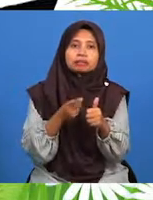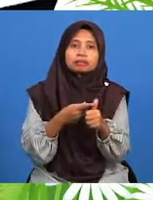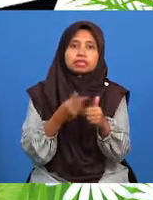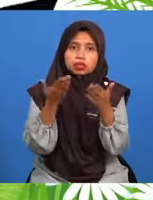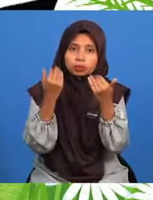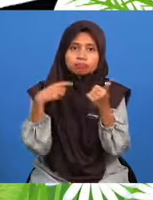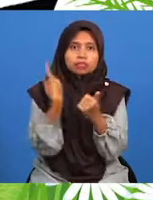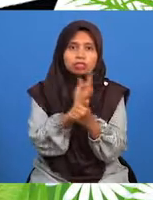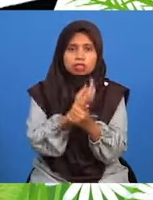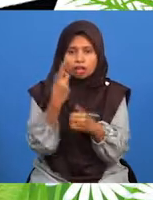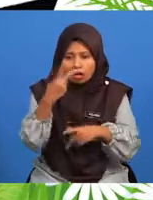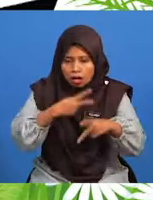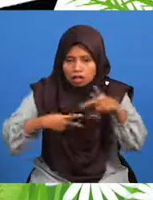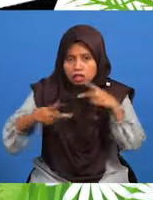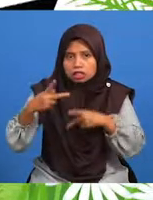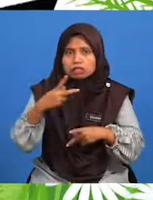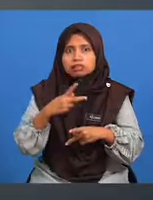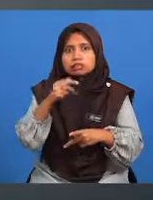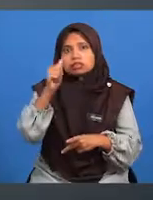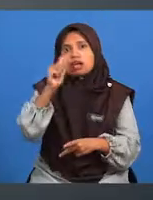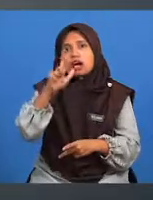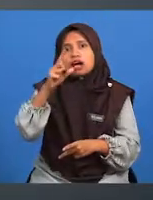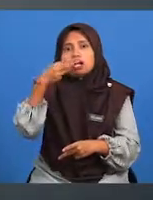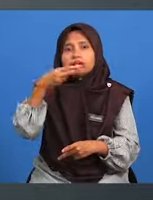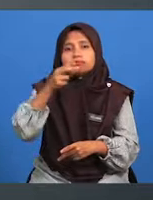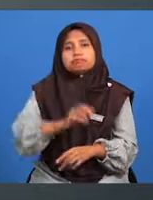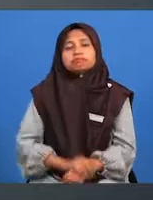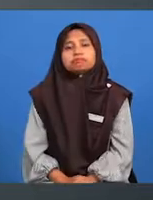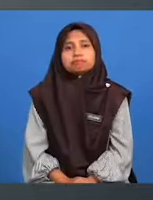mari kita kaji akad Al-Hibah.